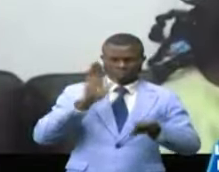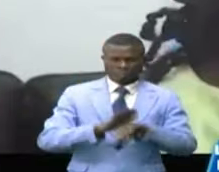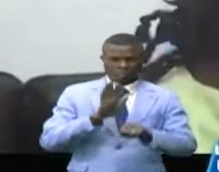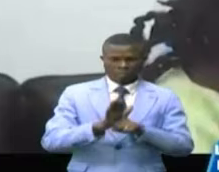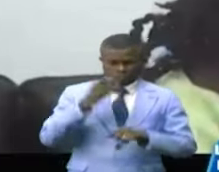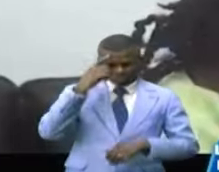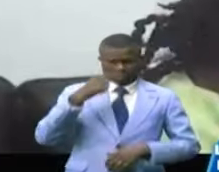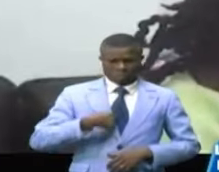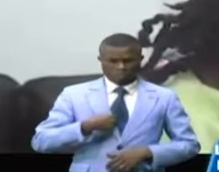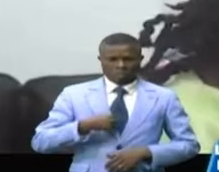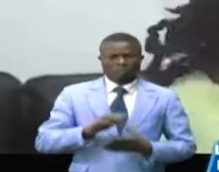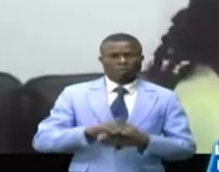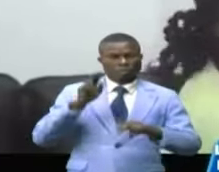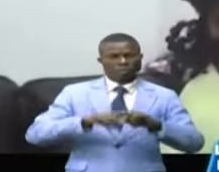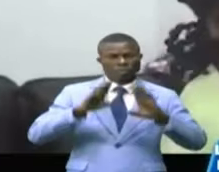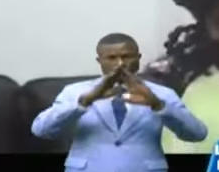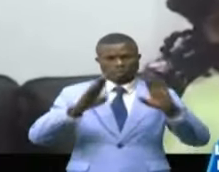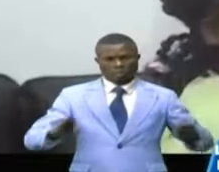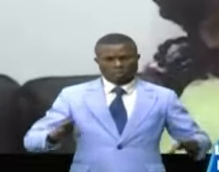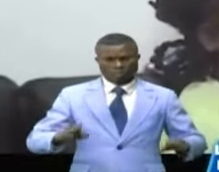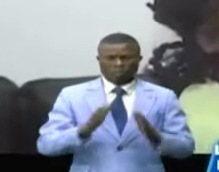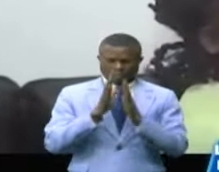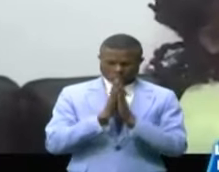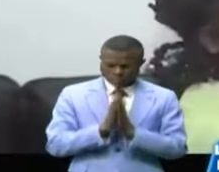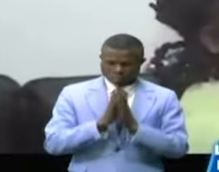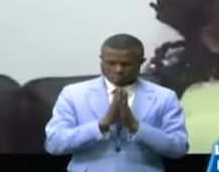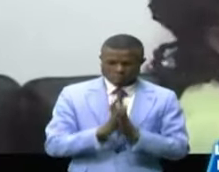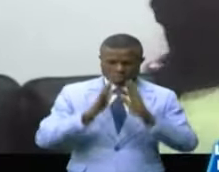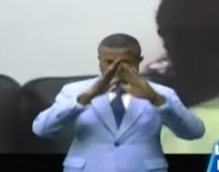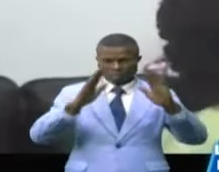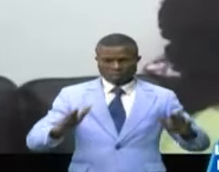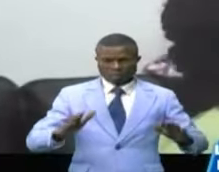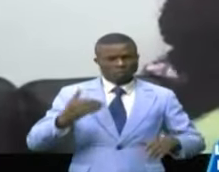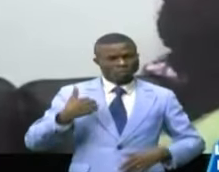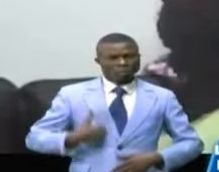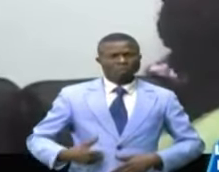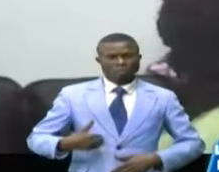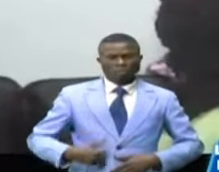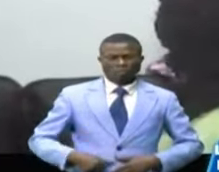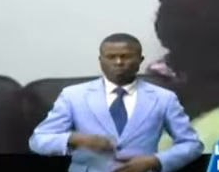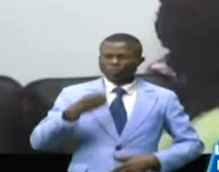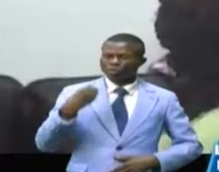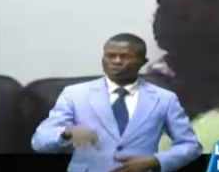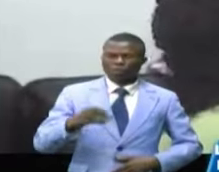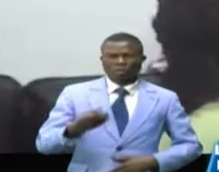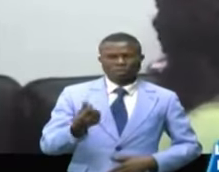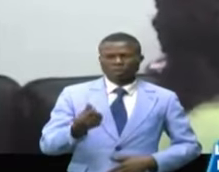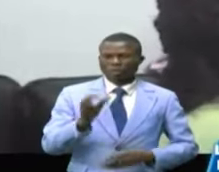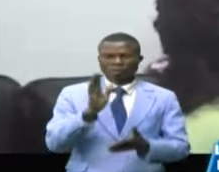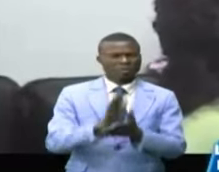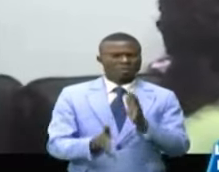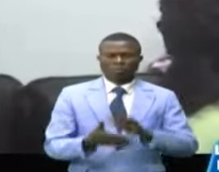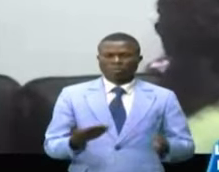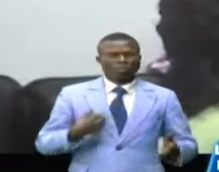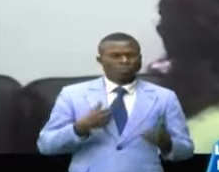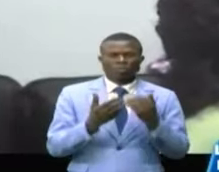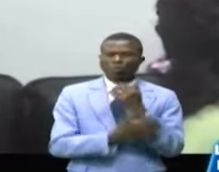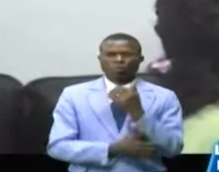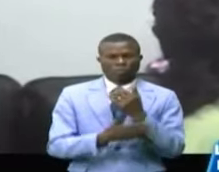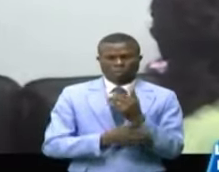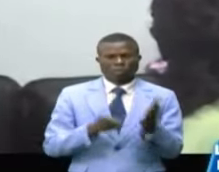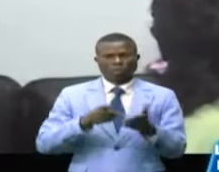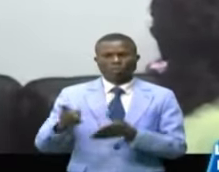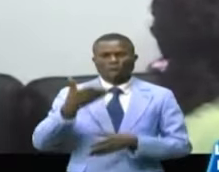J'étais toujours gênée en train de prier parce que l'opération me coûtait cher. Je n'avais pas les moyens pour ramener